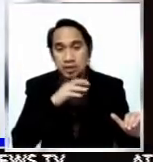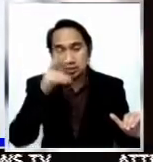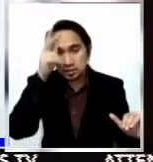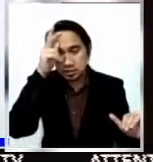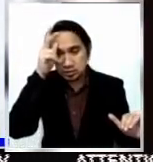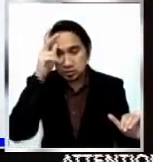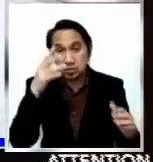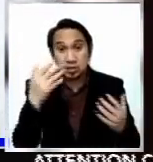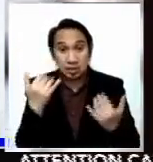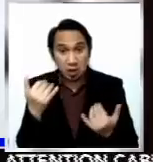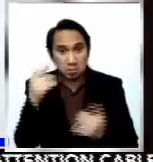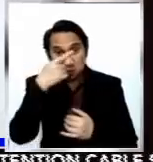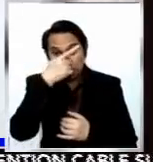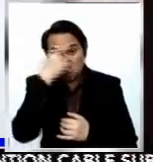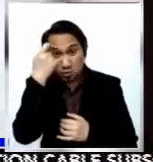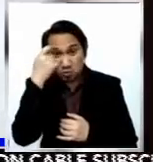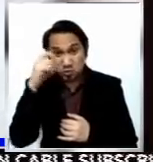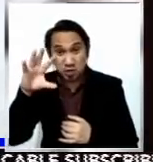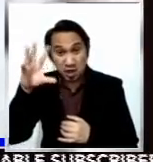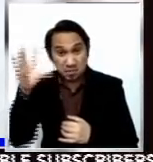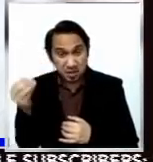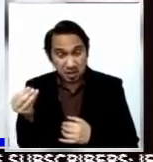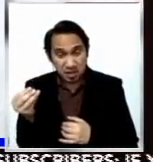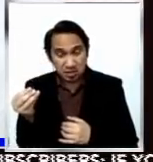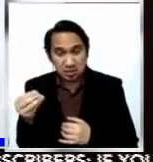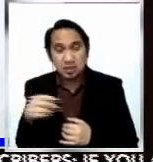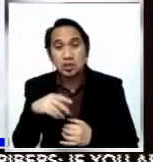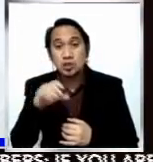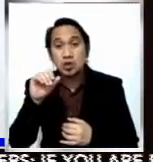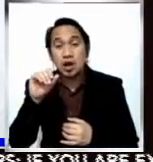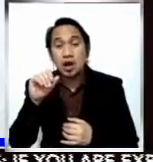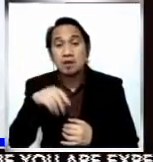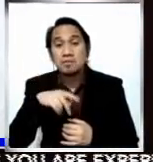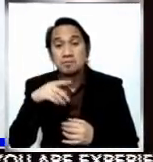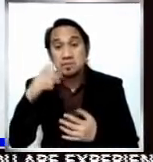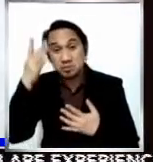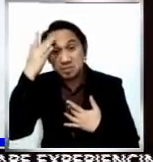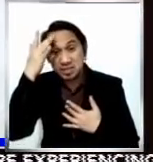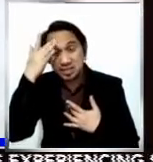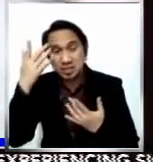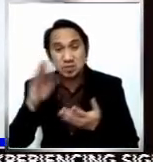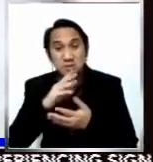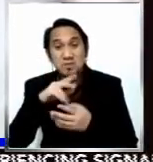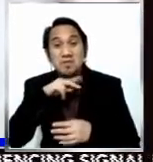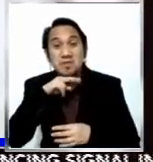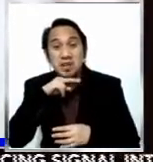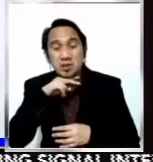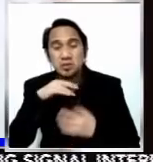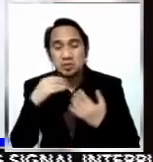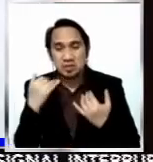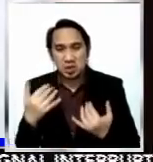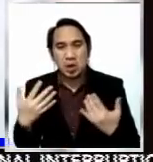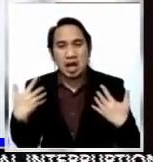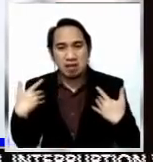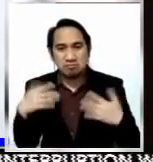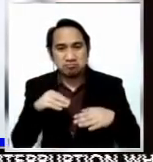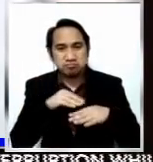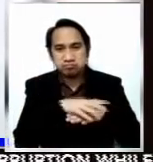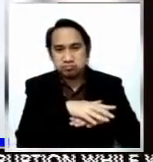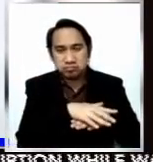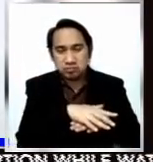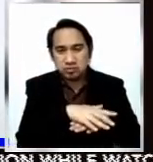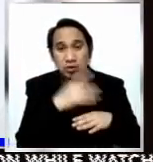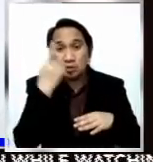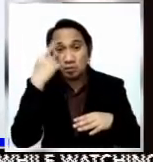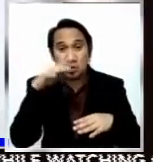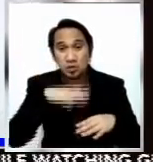fever crisis is still raging and thus continues to impact on local production of